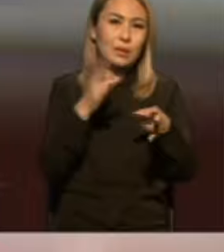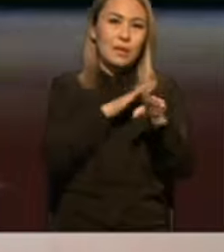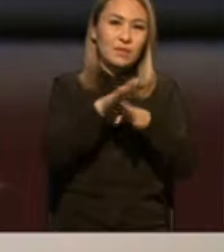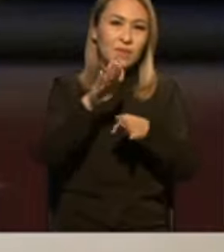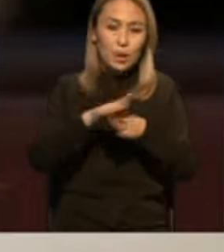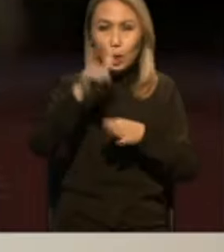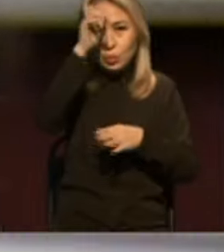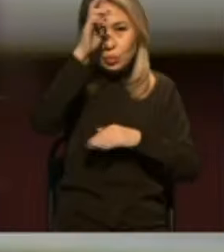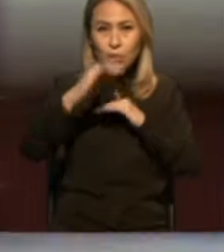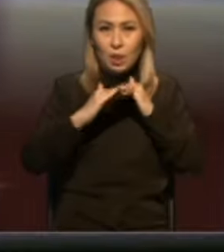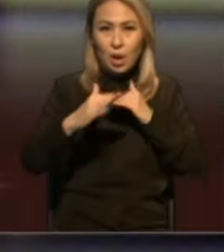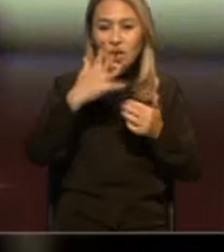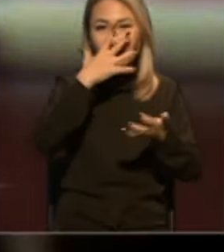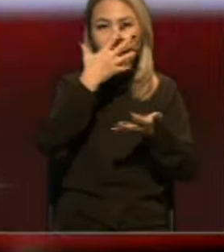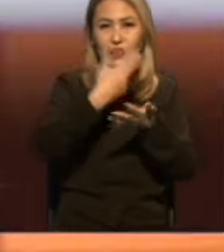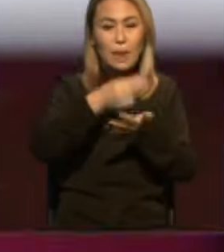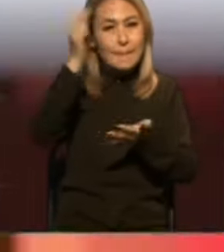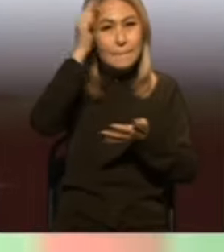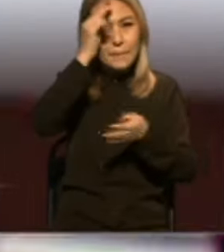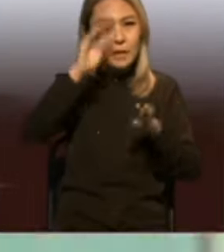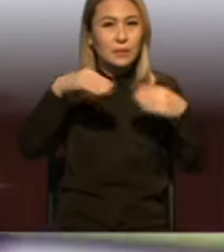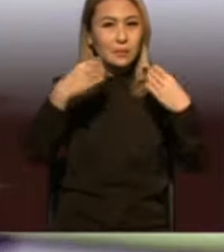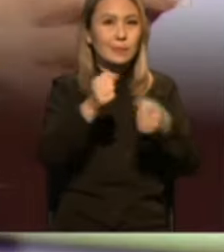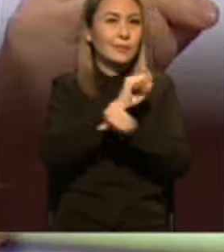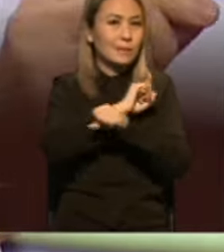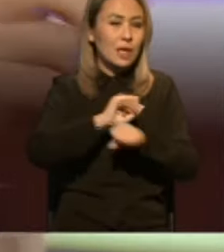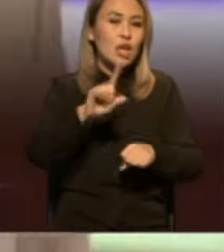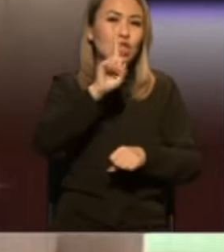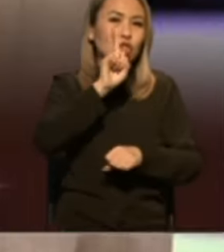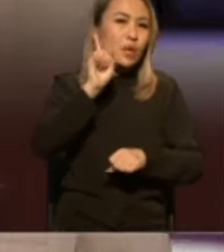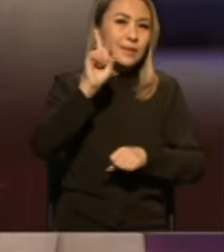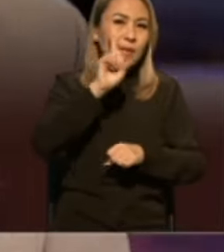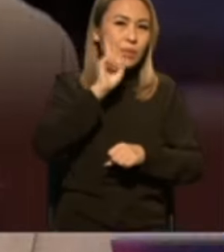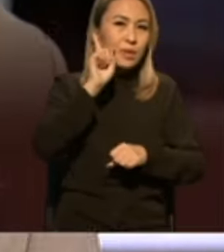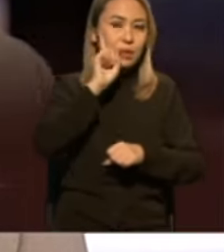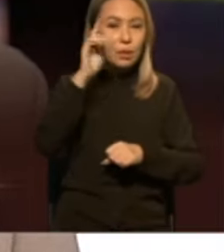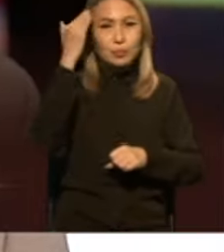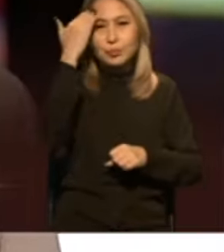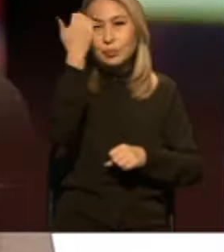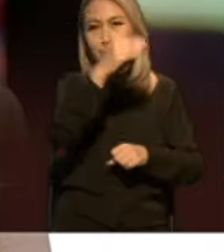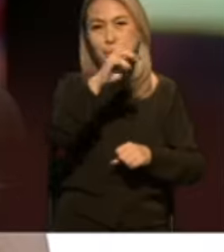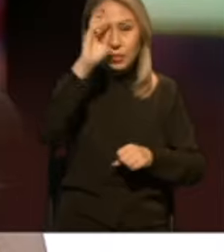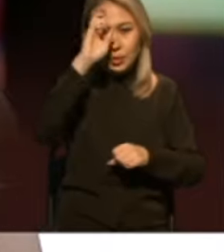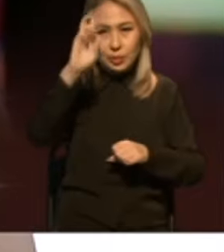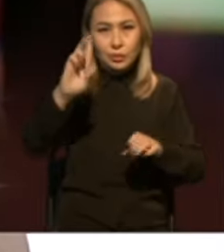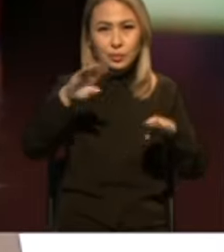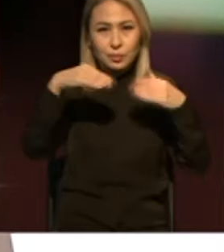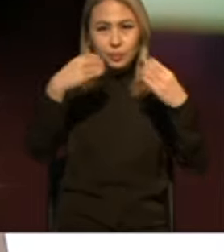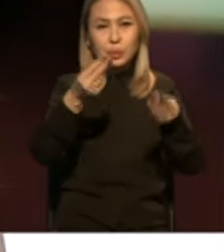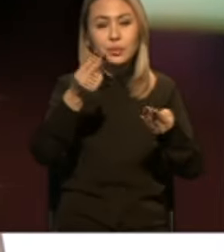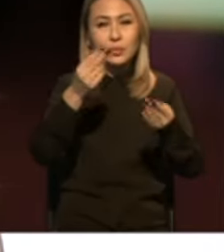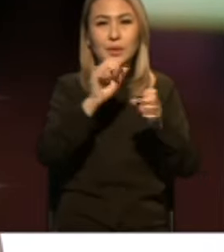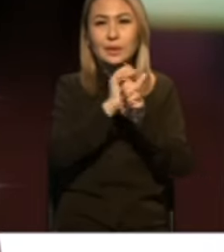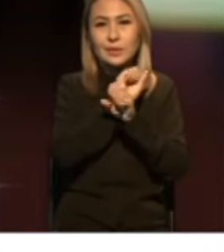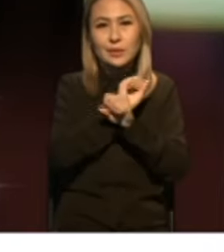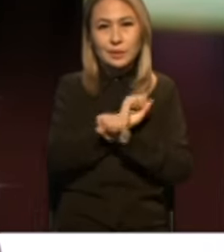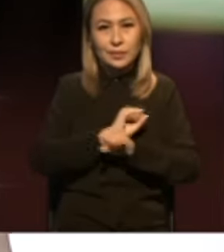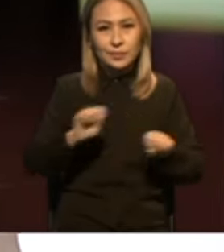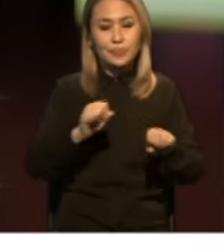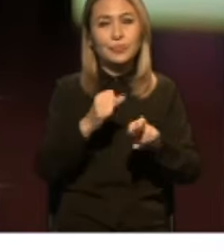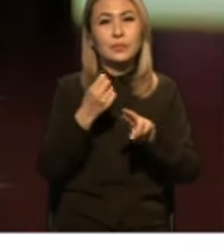Түркі әлемі өз білім нарқымызды ешкімге беріп қоймауымыз керек. Жастарымызды бөтен мемлекеттің білім берушілеріне беріп қоймауымыз керек.